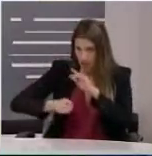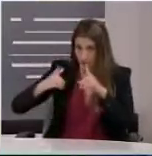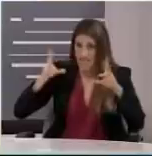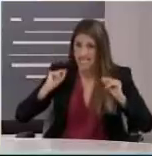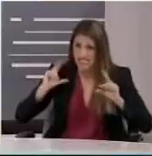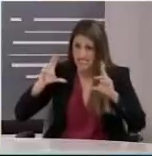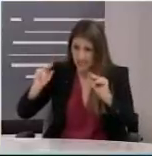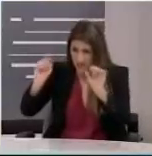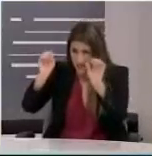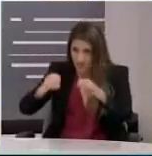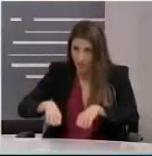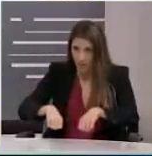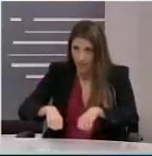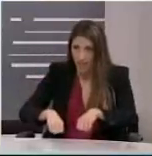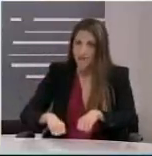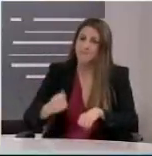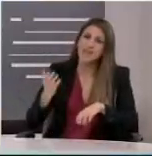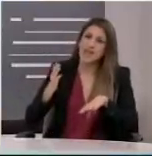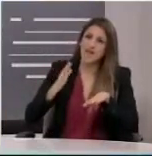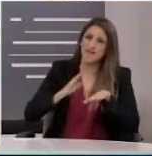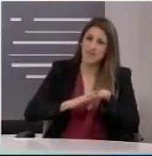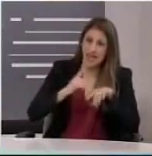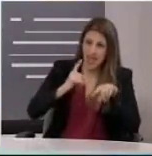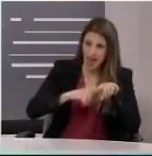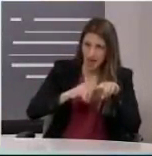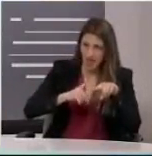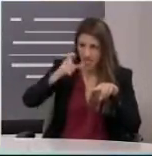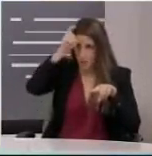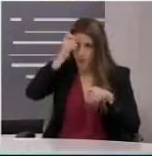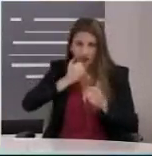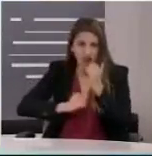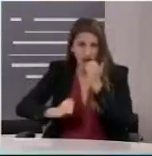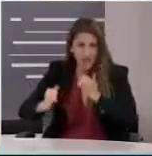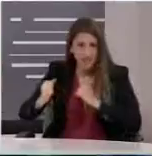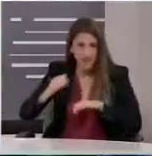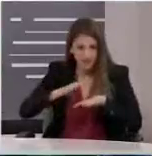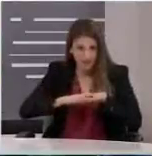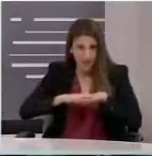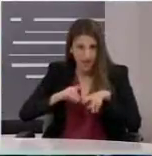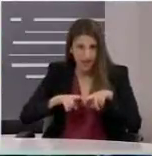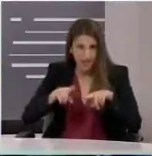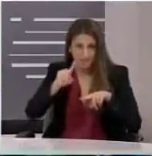της Τουρκίας και αυτό οφείλεται στην προκλητική στάση της Ελλάδας στο Αιγαίο?